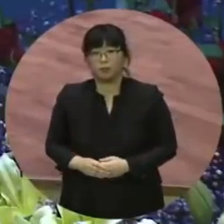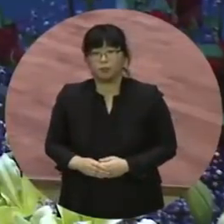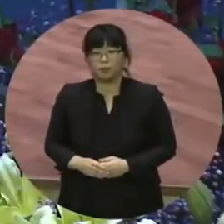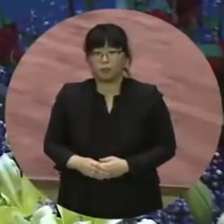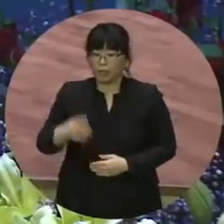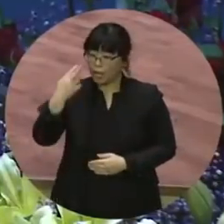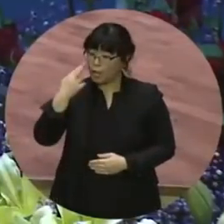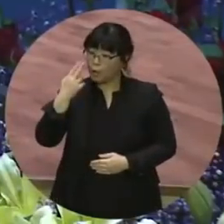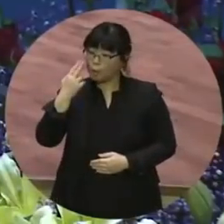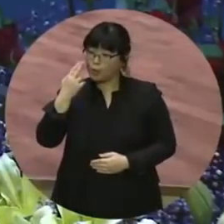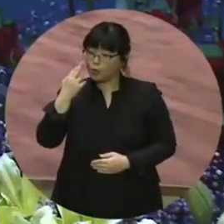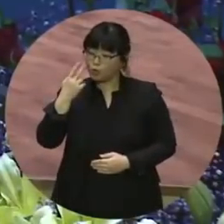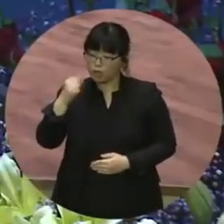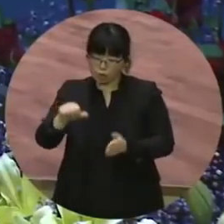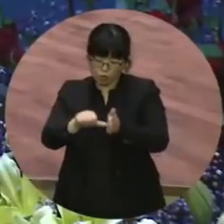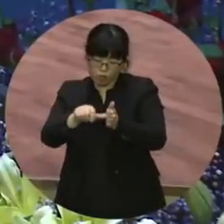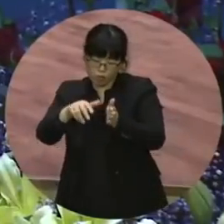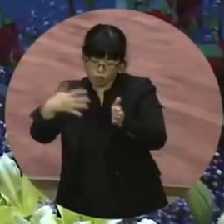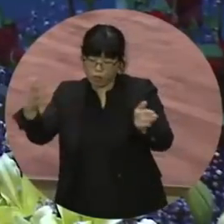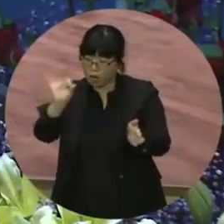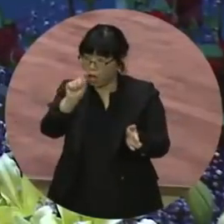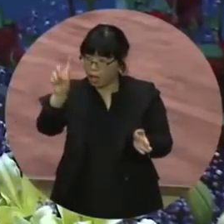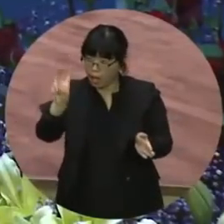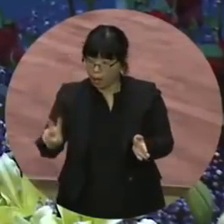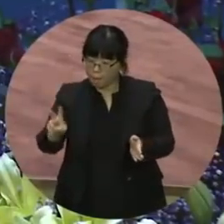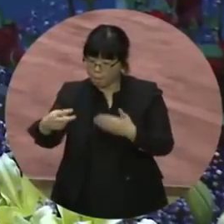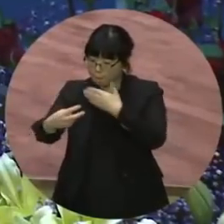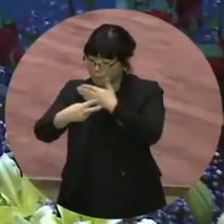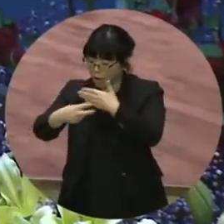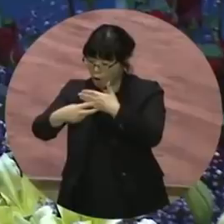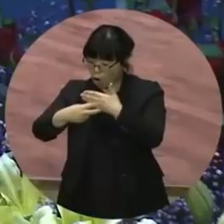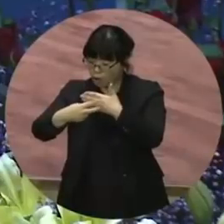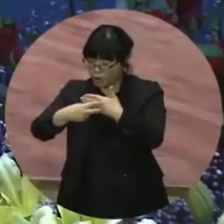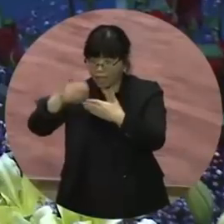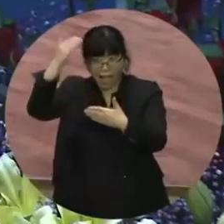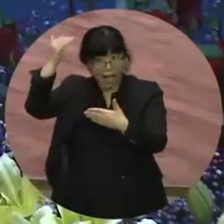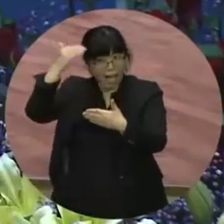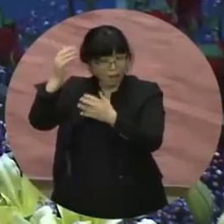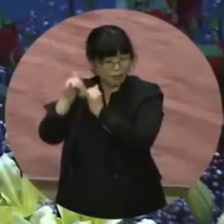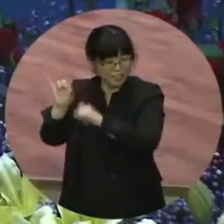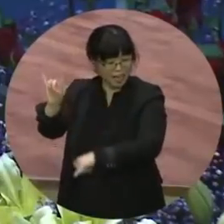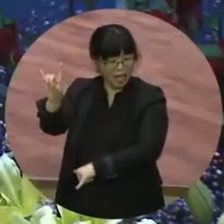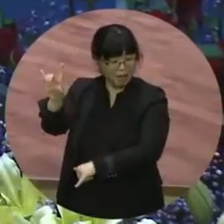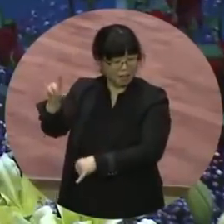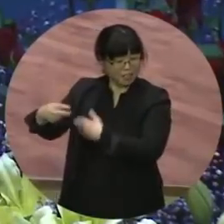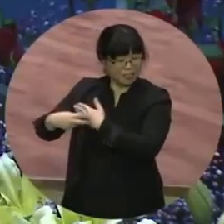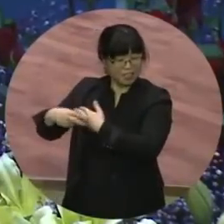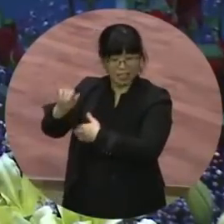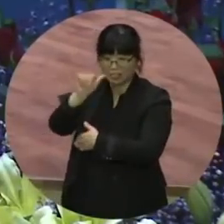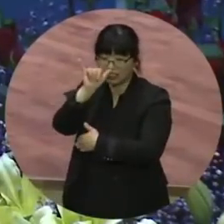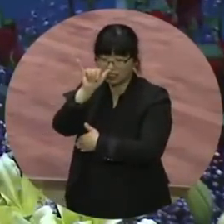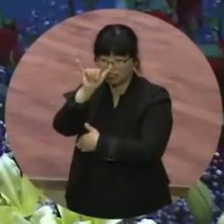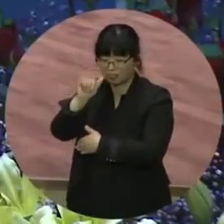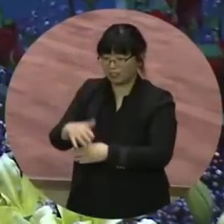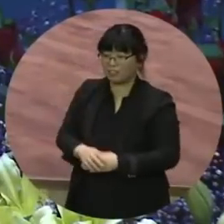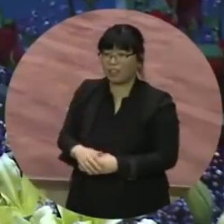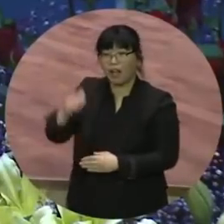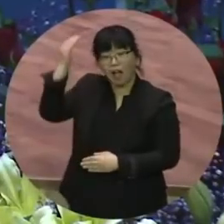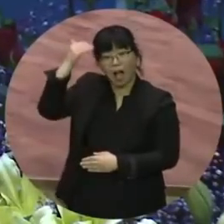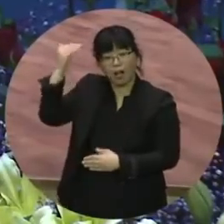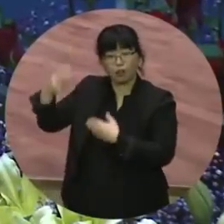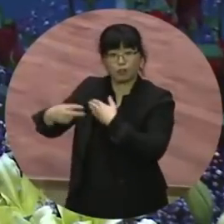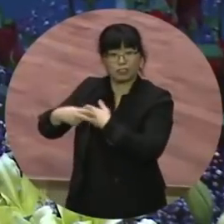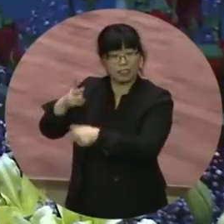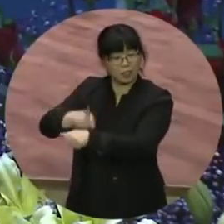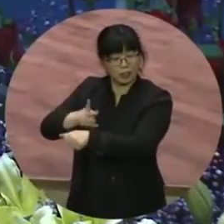유명한 암병원의 한국 사람이 있어요. 그 의사가 20년 동안 암 환자를 수 많이 받지만은